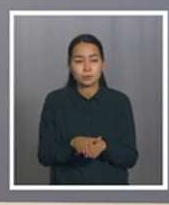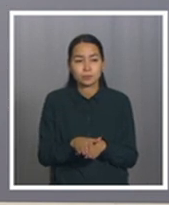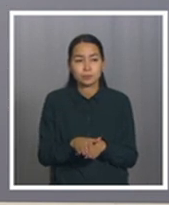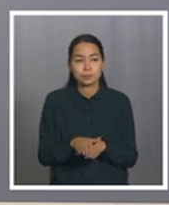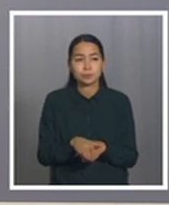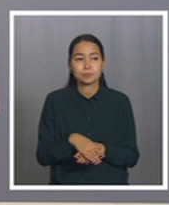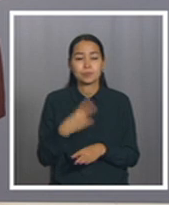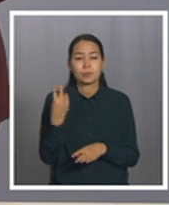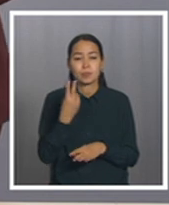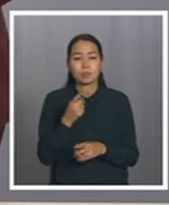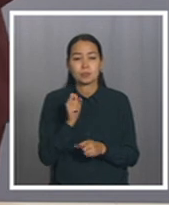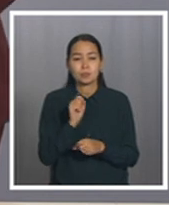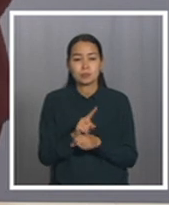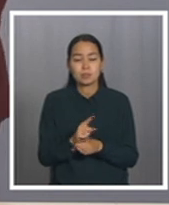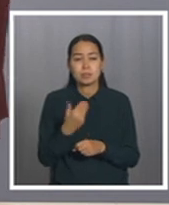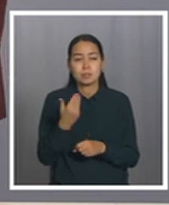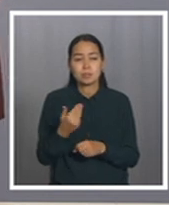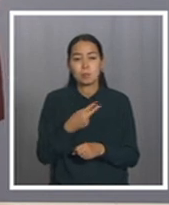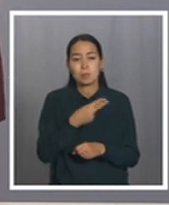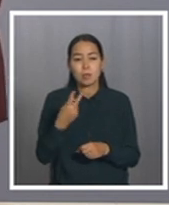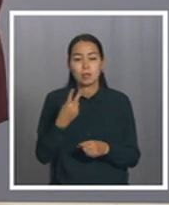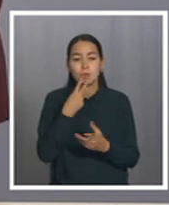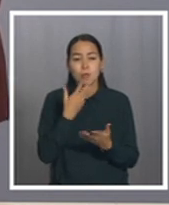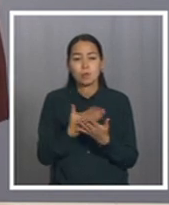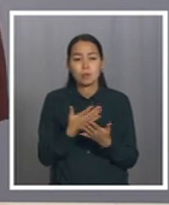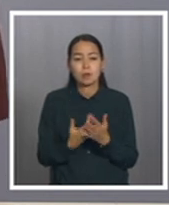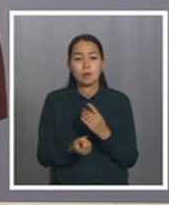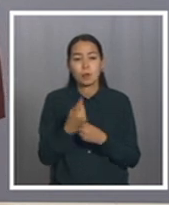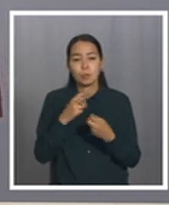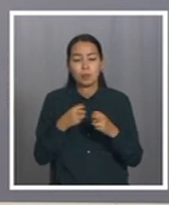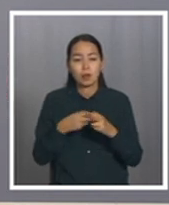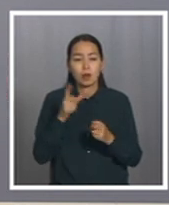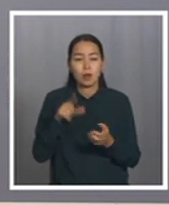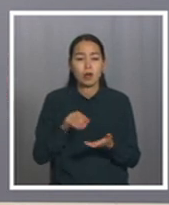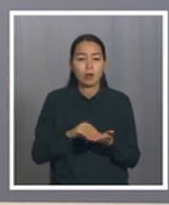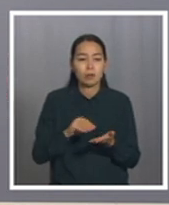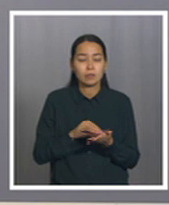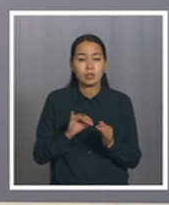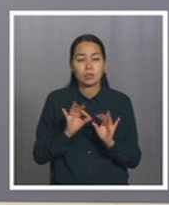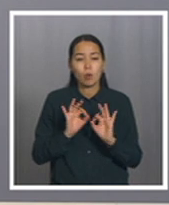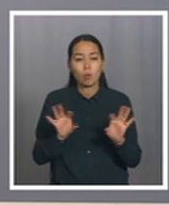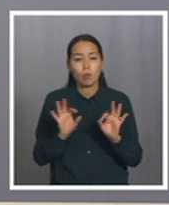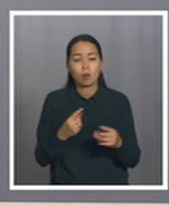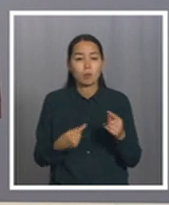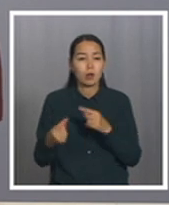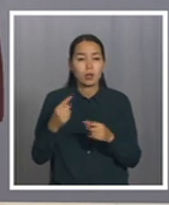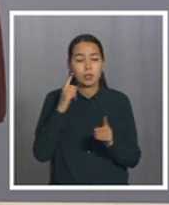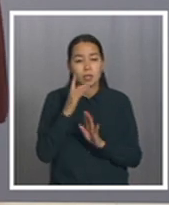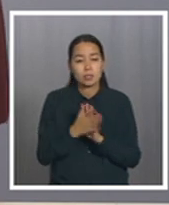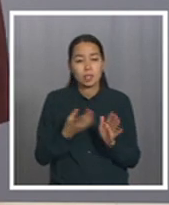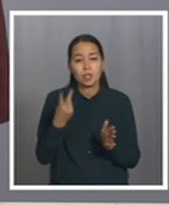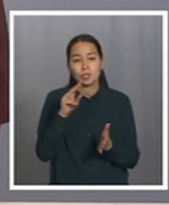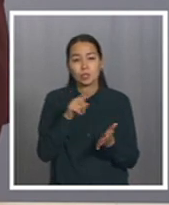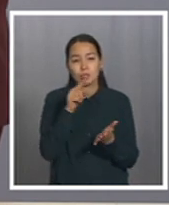Екінші тапсырмада сіздер мәтінде көтерілген мәселеге автор мен оқырманның қарым-қатынасын ескере отырып, екі сұрақ